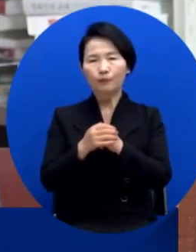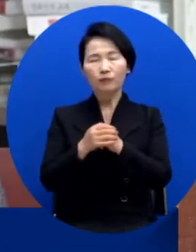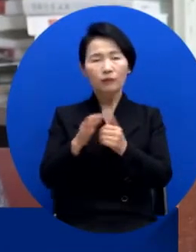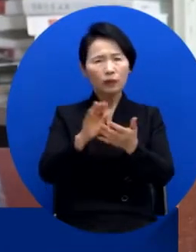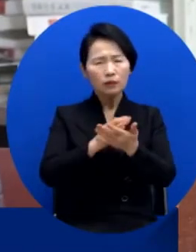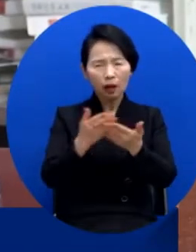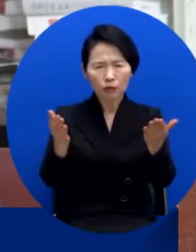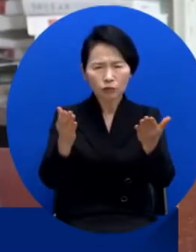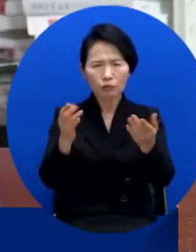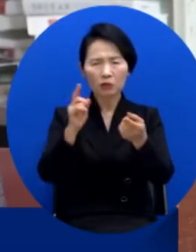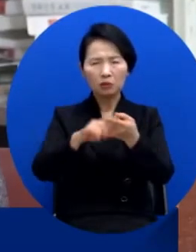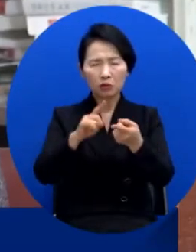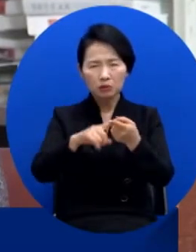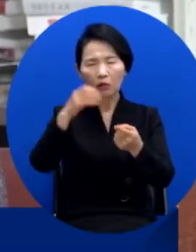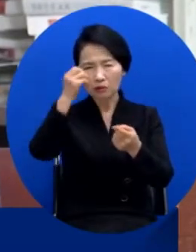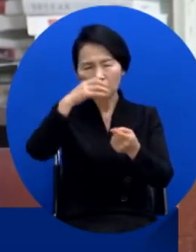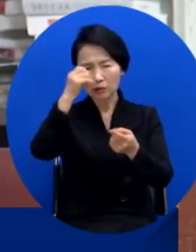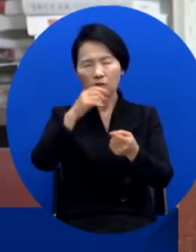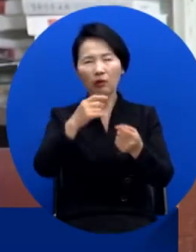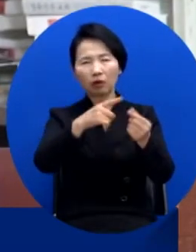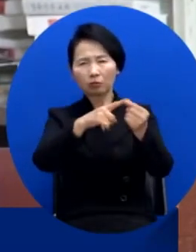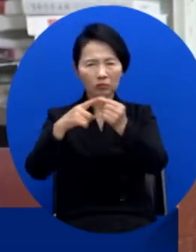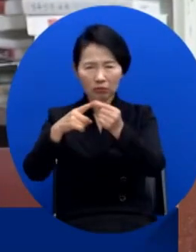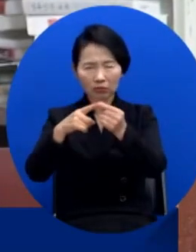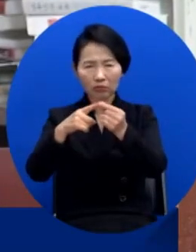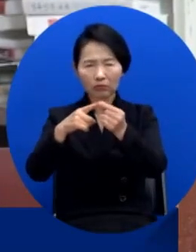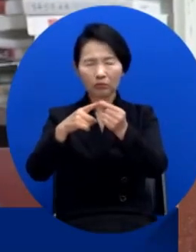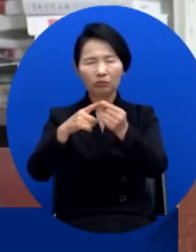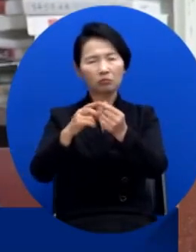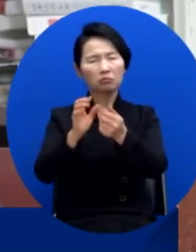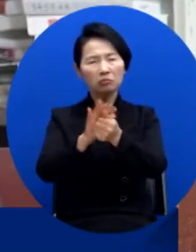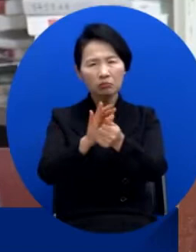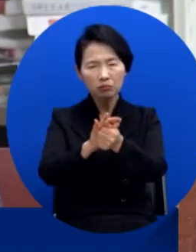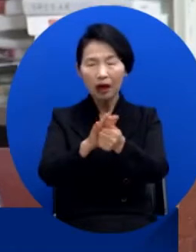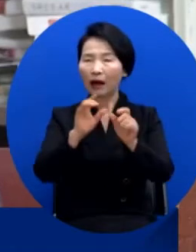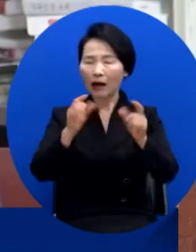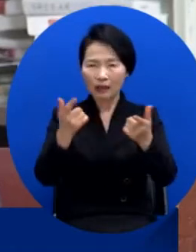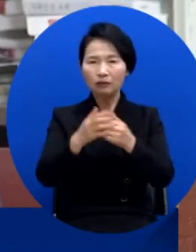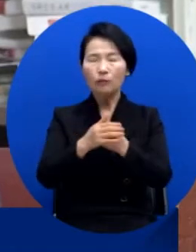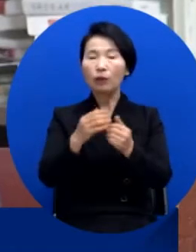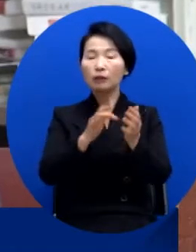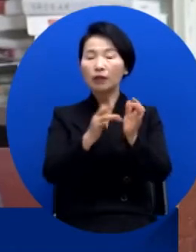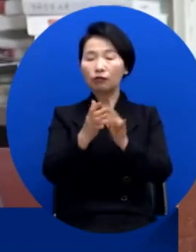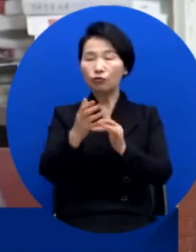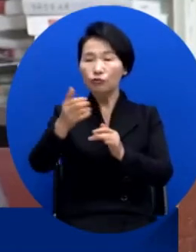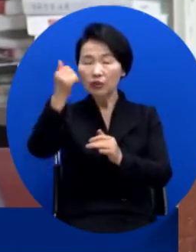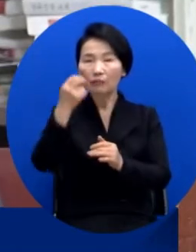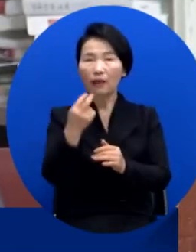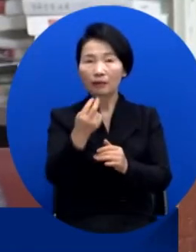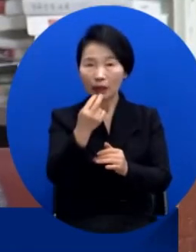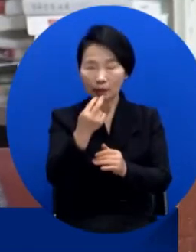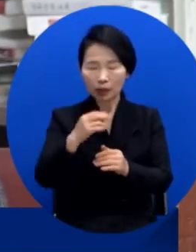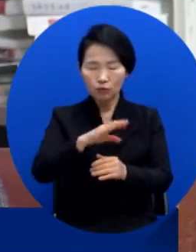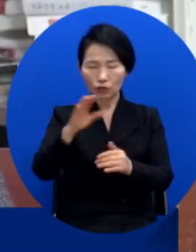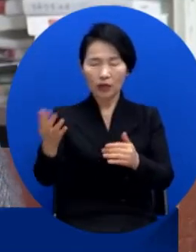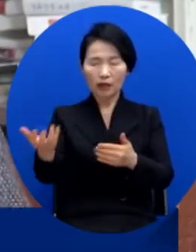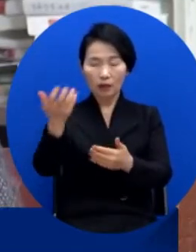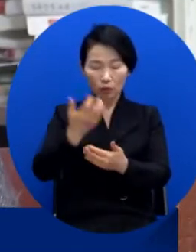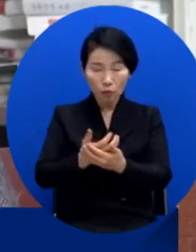그저 운동의 차원에서 이걸 격리하고 한 게 아니라 예수님의 생명이 우리에게 들어오면